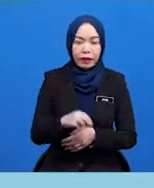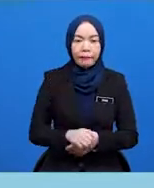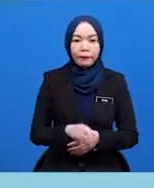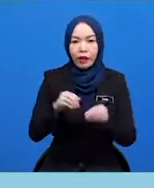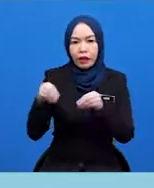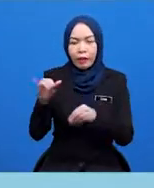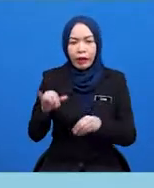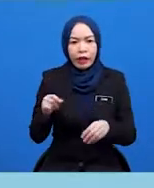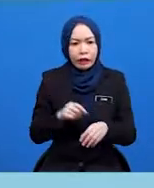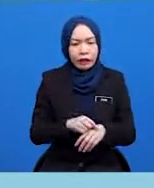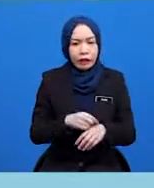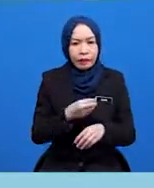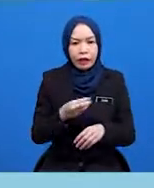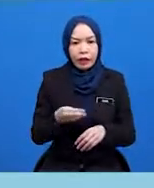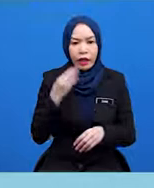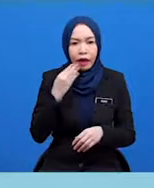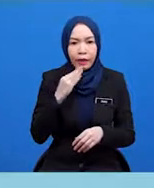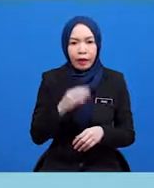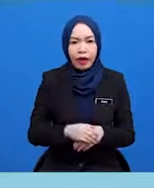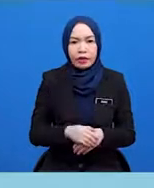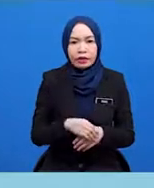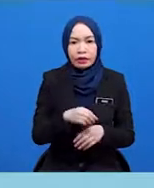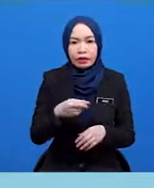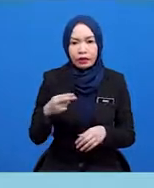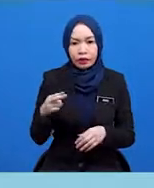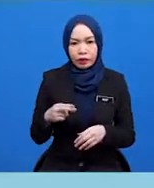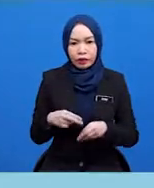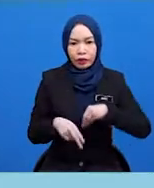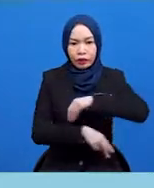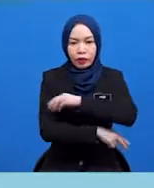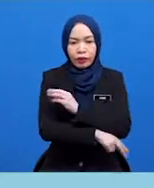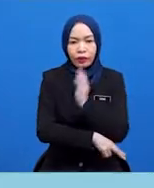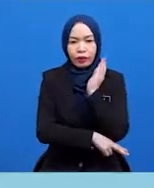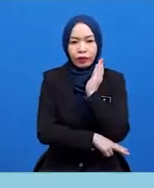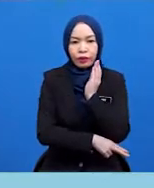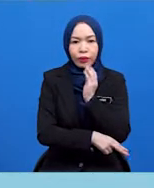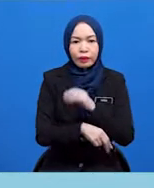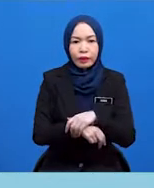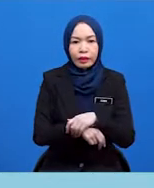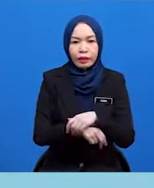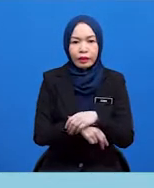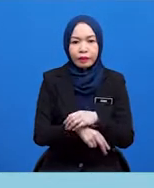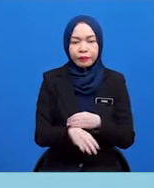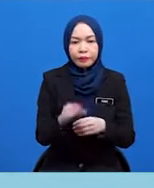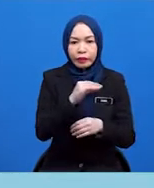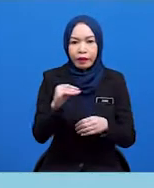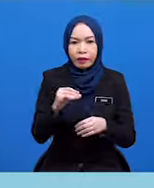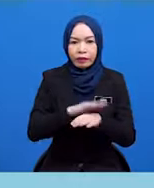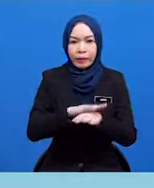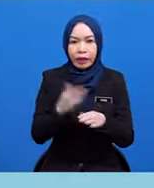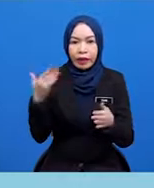kledet, ubi kayu dan jagung dengan bantuan air hujan sahaja. Keempat, pertanian tanah